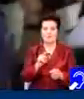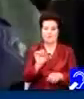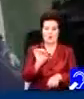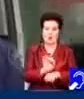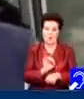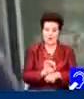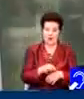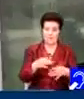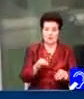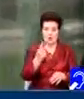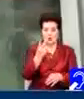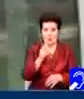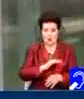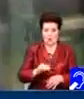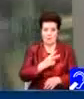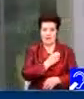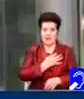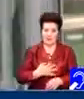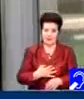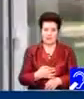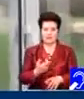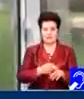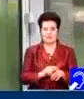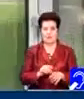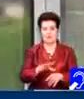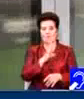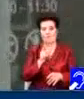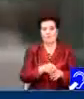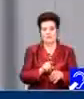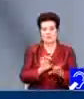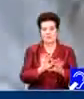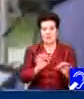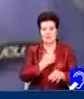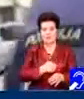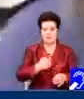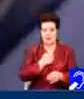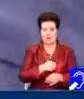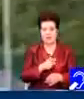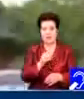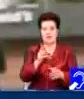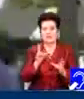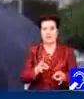mașina. Cei doi copii au fost răniți, iar șapte adulți au suferit răni din cauza șofatului agresiv al traficantului.